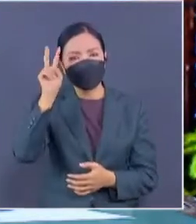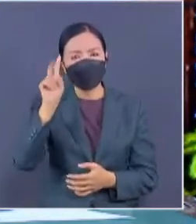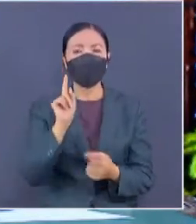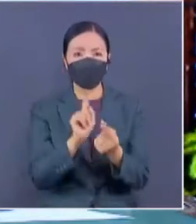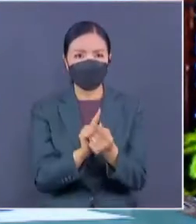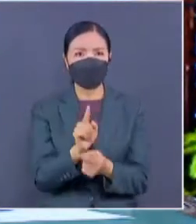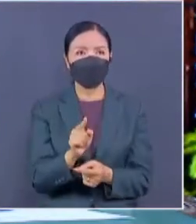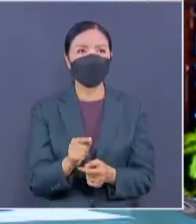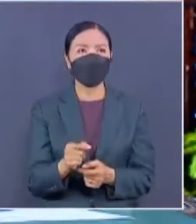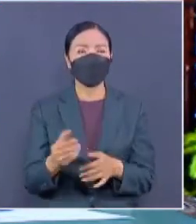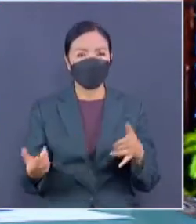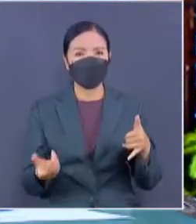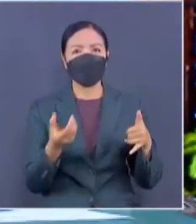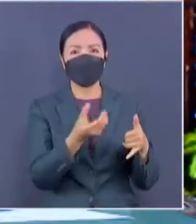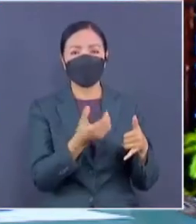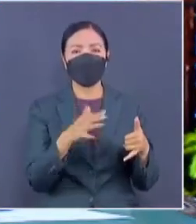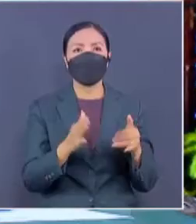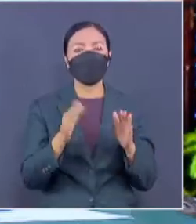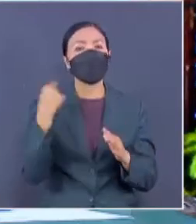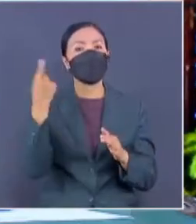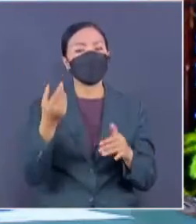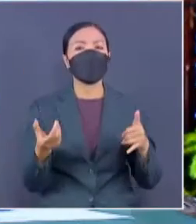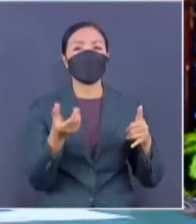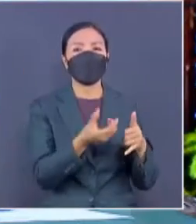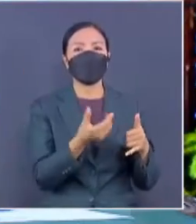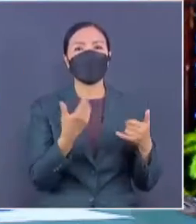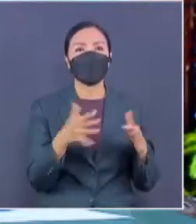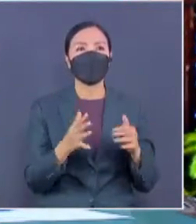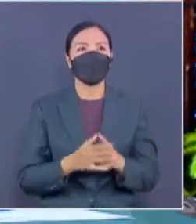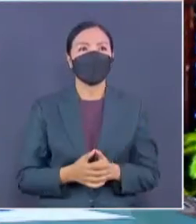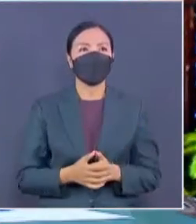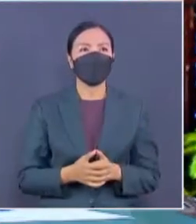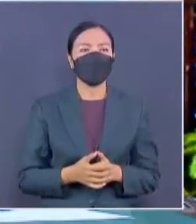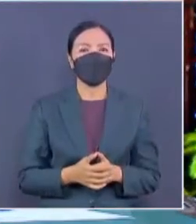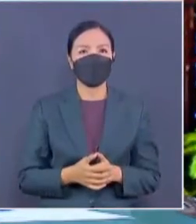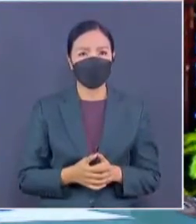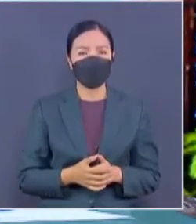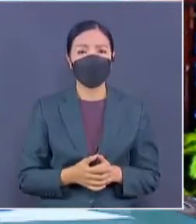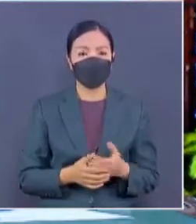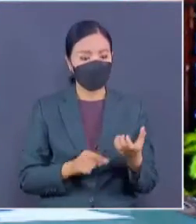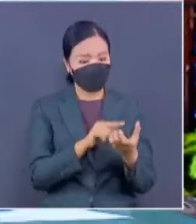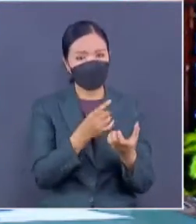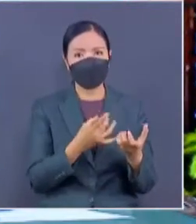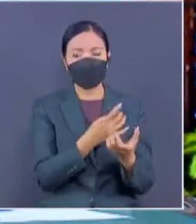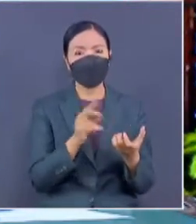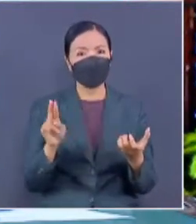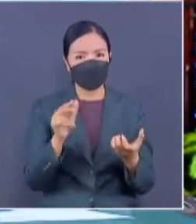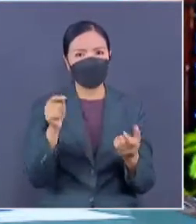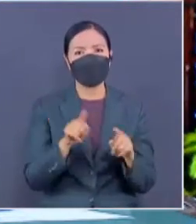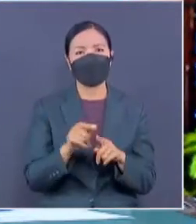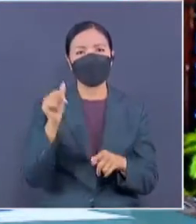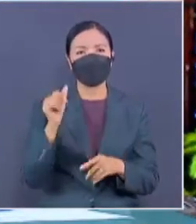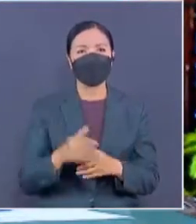จนเจอส่งคืนให้กับเจ้าของที่เป็นนักท่องเที่ยวปรากฏว่าอยู่ในสภาพโอ้โหสมบูรณ์ 100% ใช้งานได้เหมือน